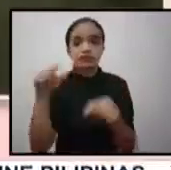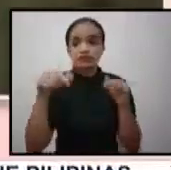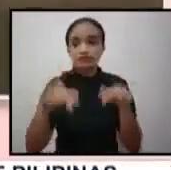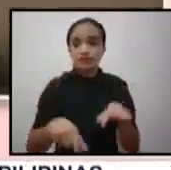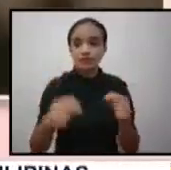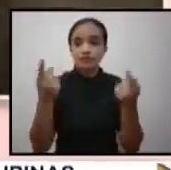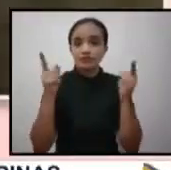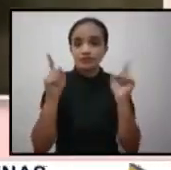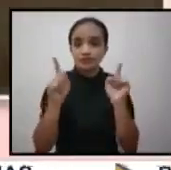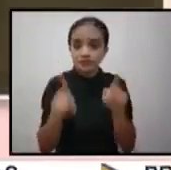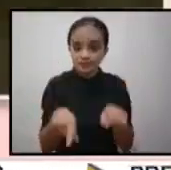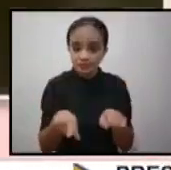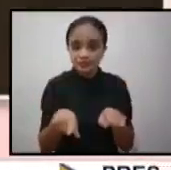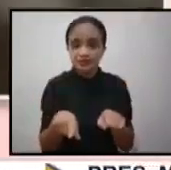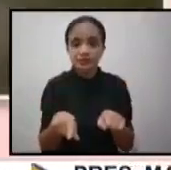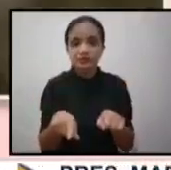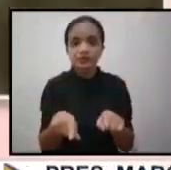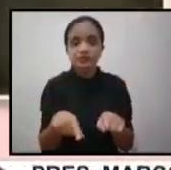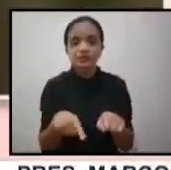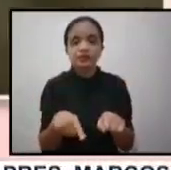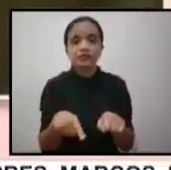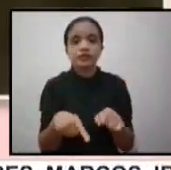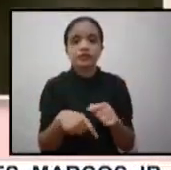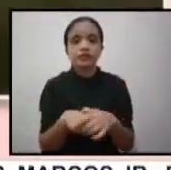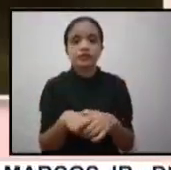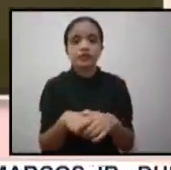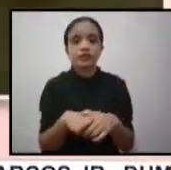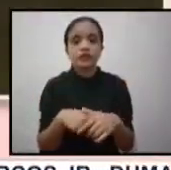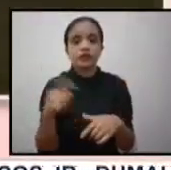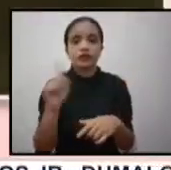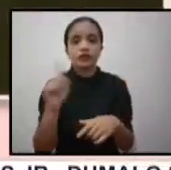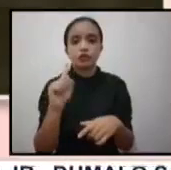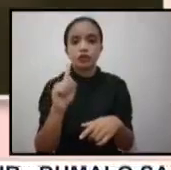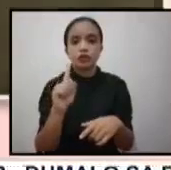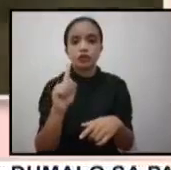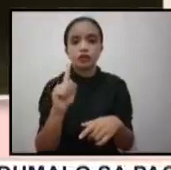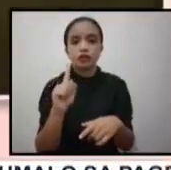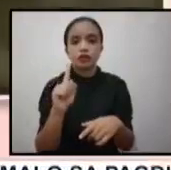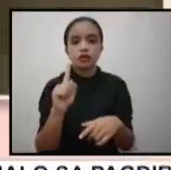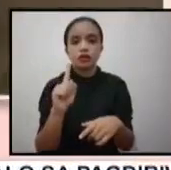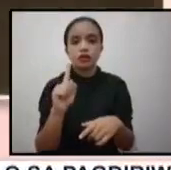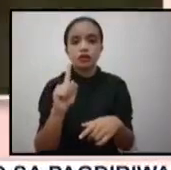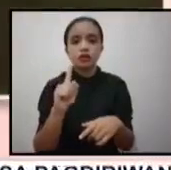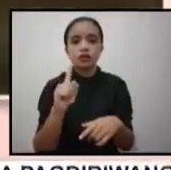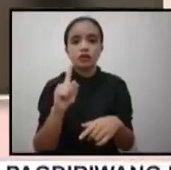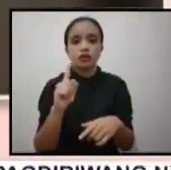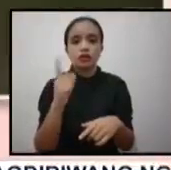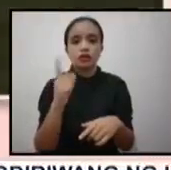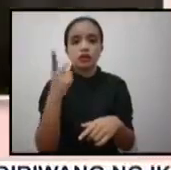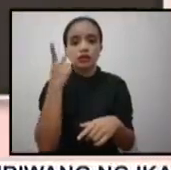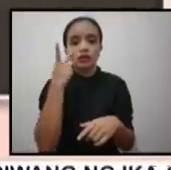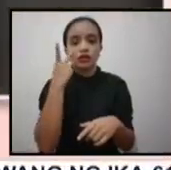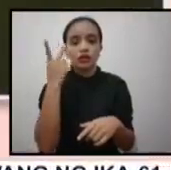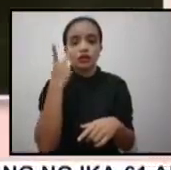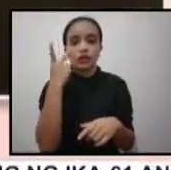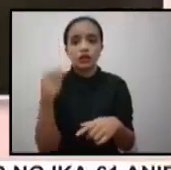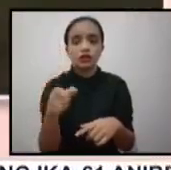Pando Mujasan, it's just an isolated case. We are calling the general public, especially dyan